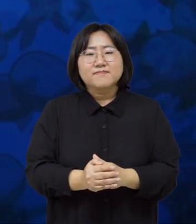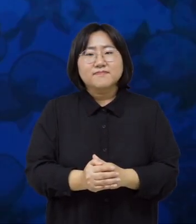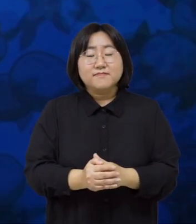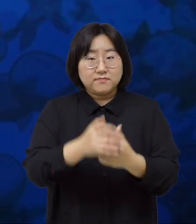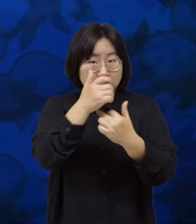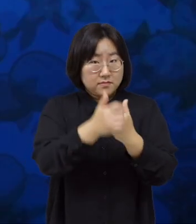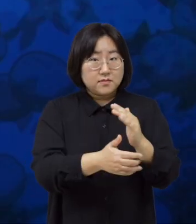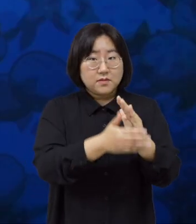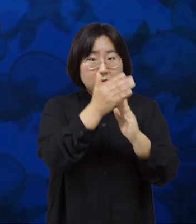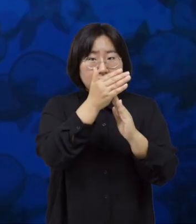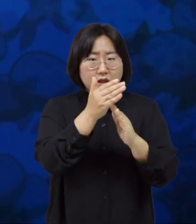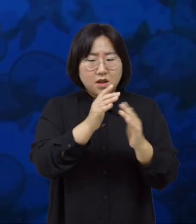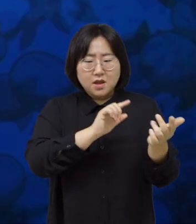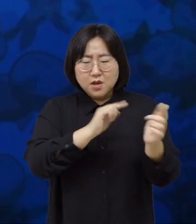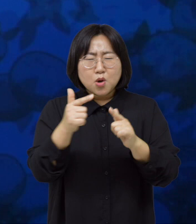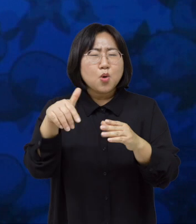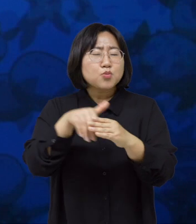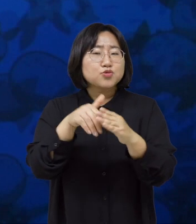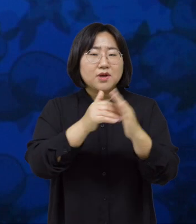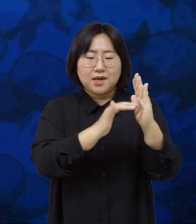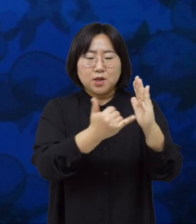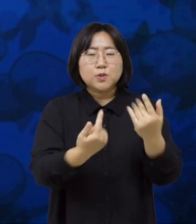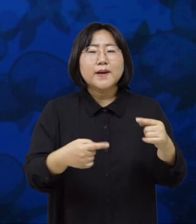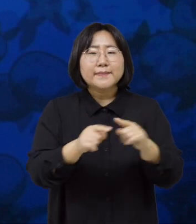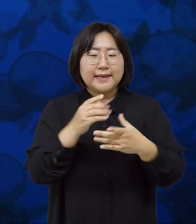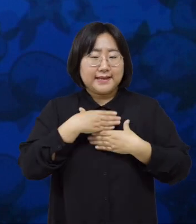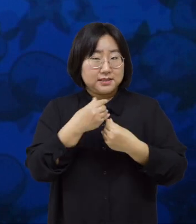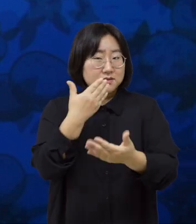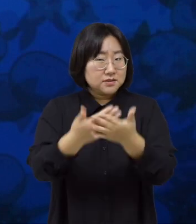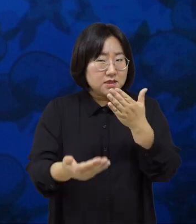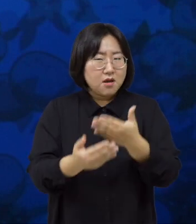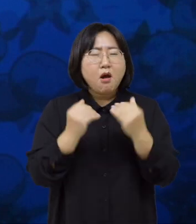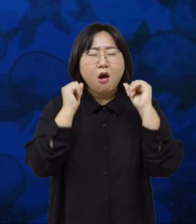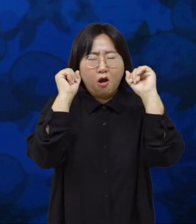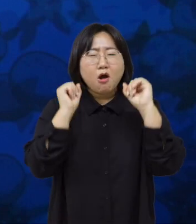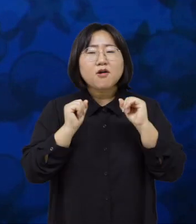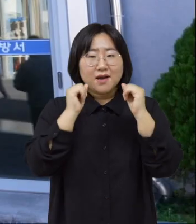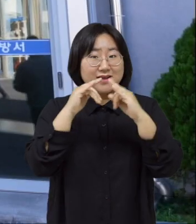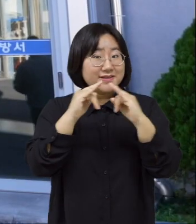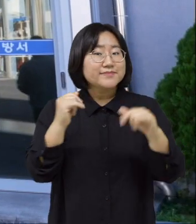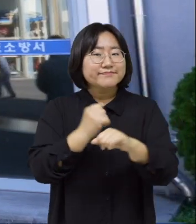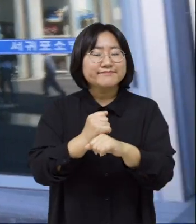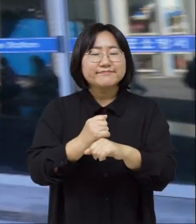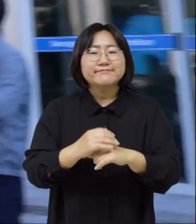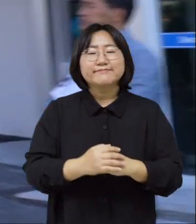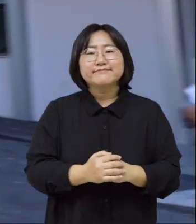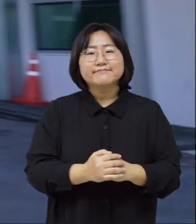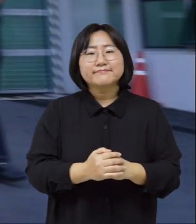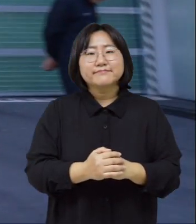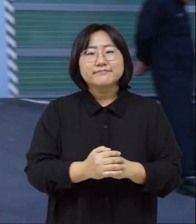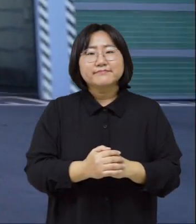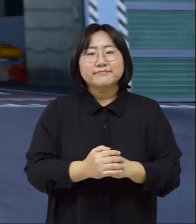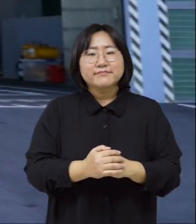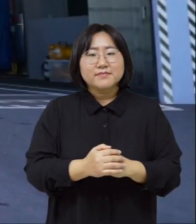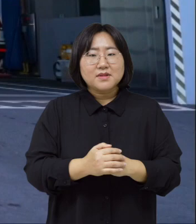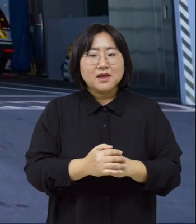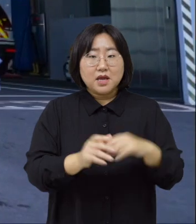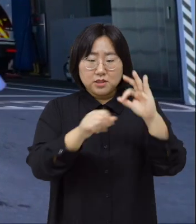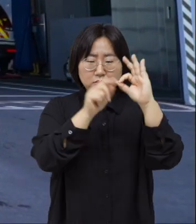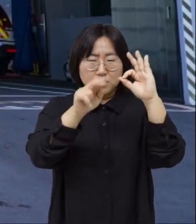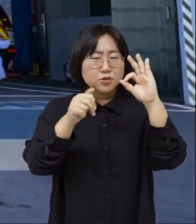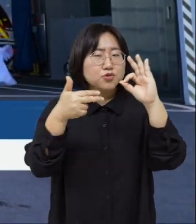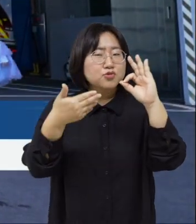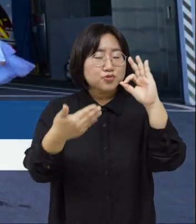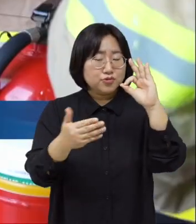서귀포시가 다문화가족과 함께 안전체험 건강 캠프를 열었습니다. 지난달 29일